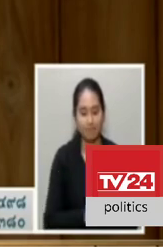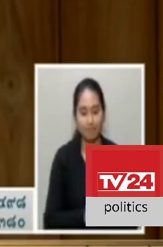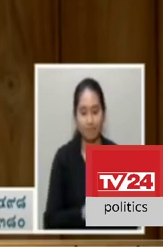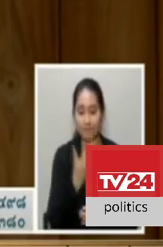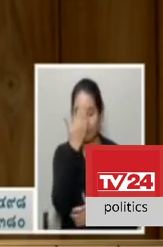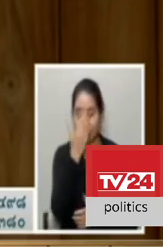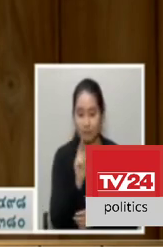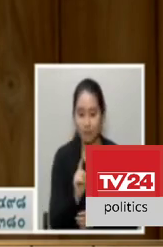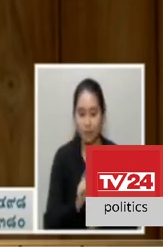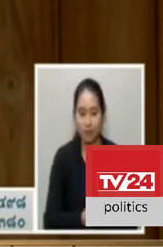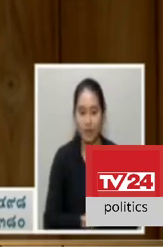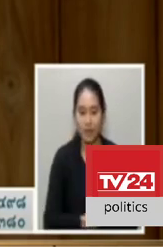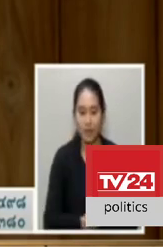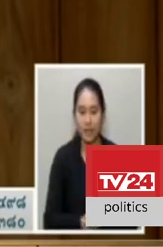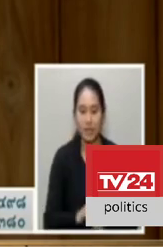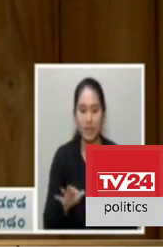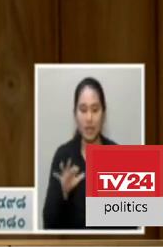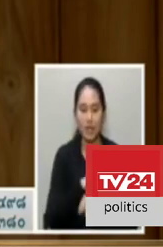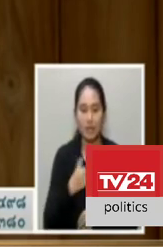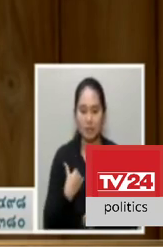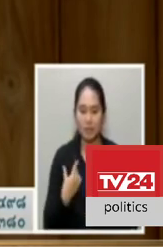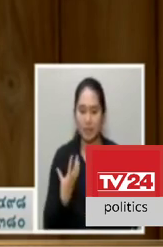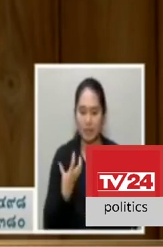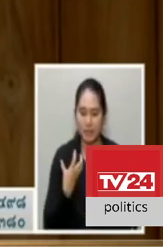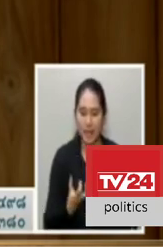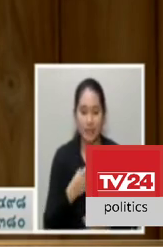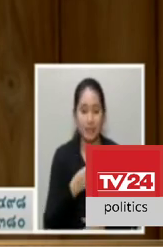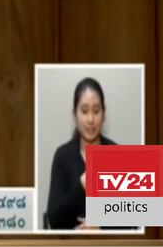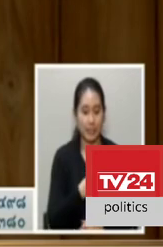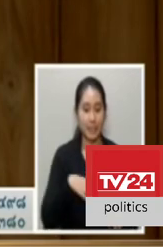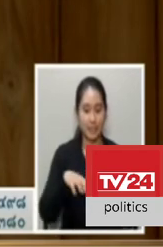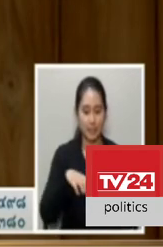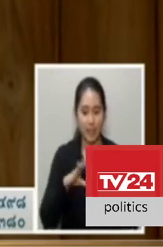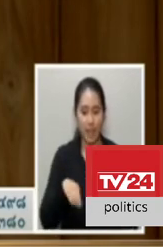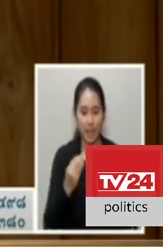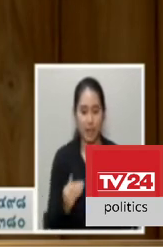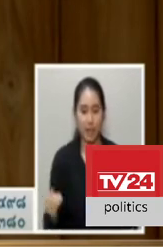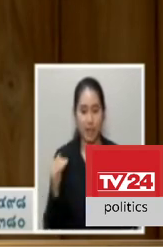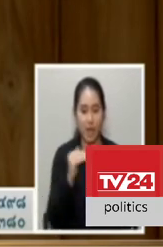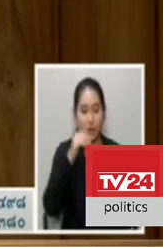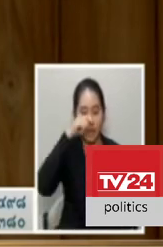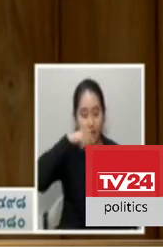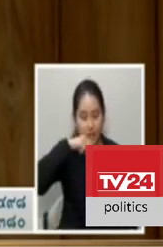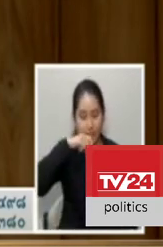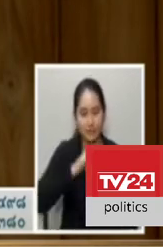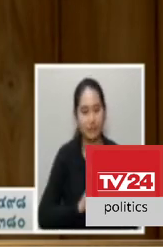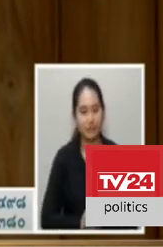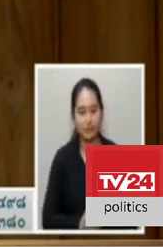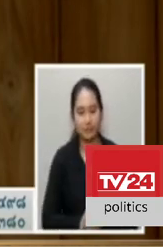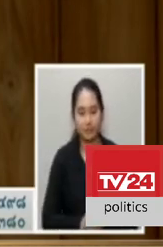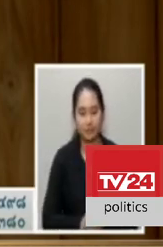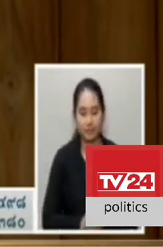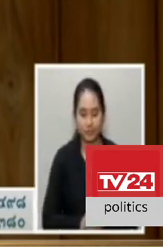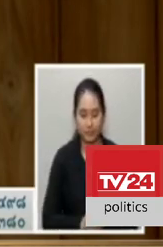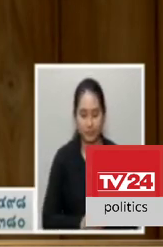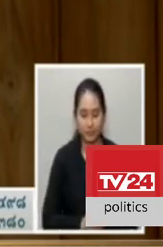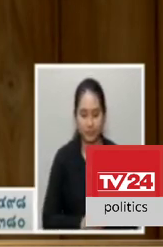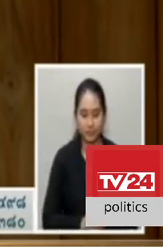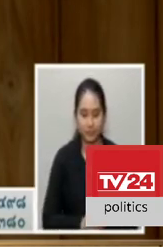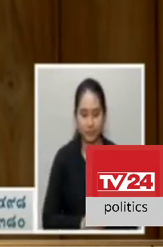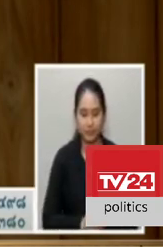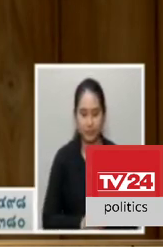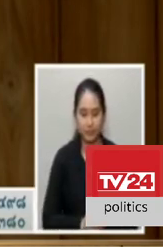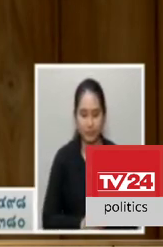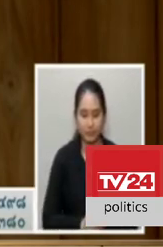ทำให้เขามีความแบบลำบากใจที่จะจัดให้มันทัดเทียมหรือลักษณะคล้ายคลึงก็อยากจะใช้